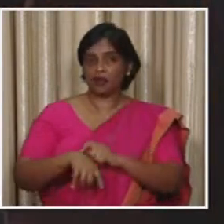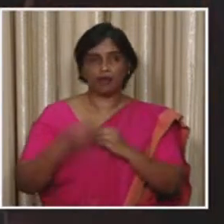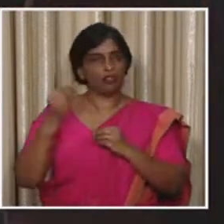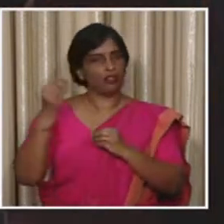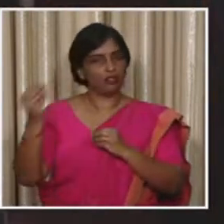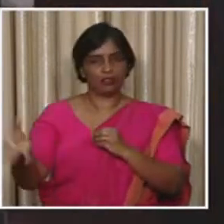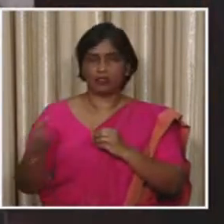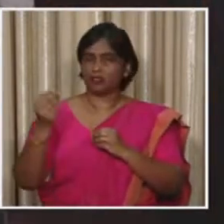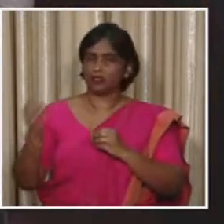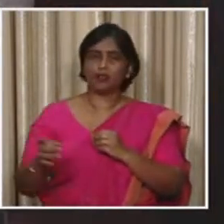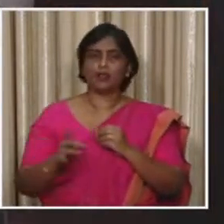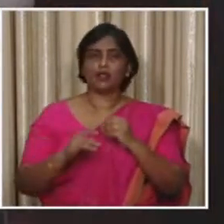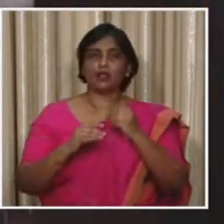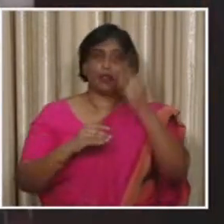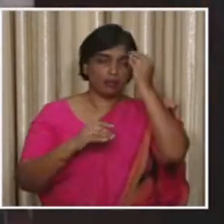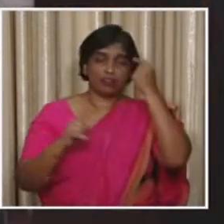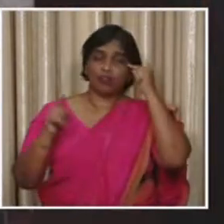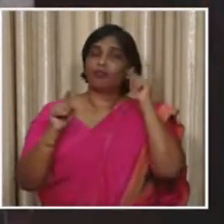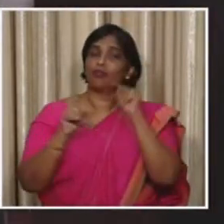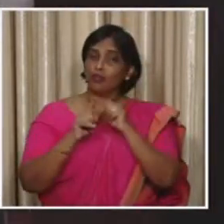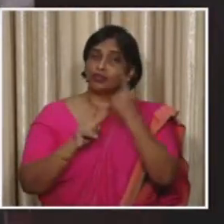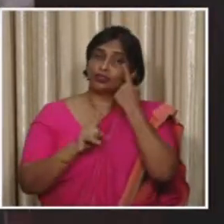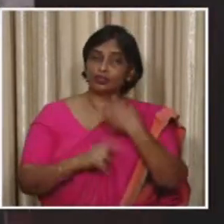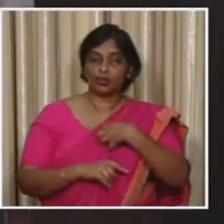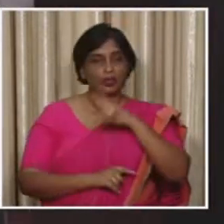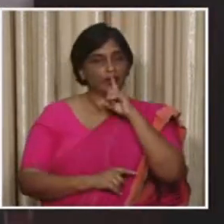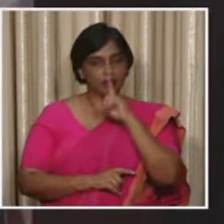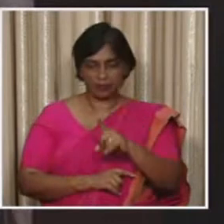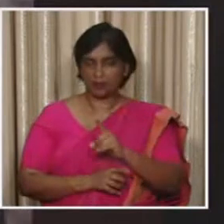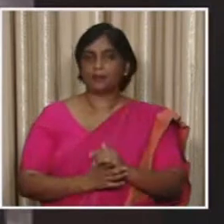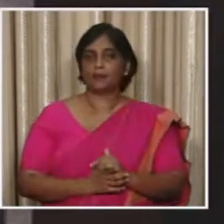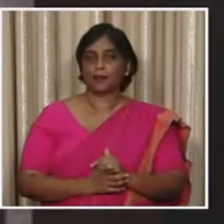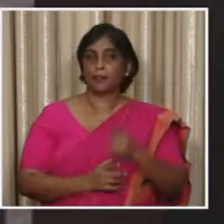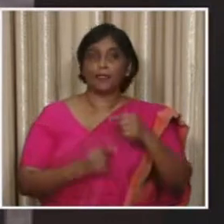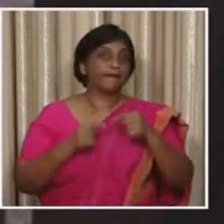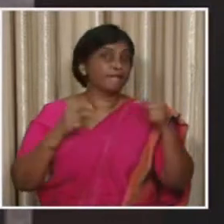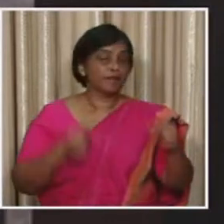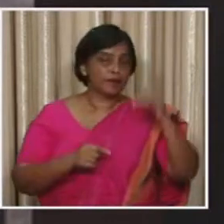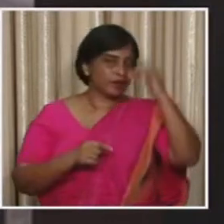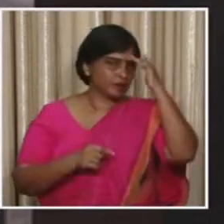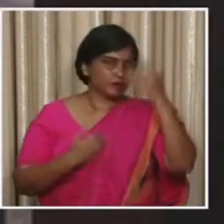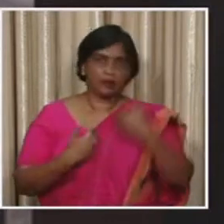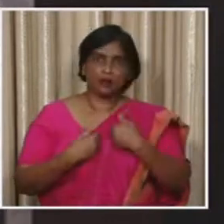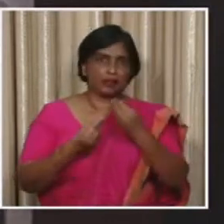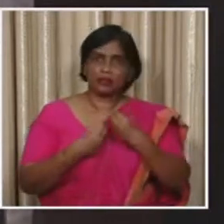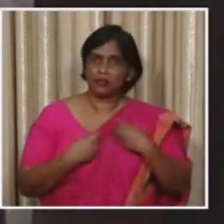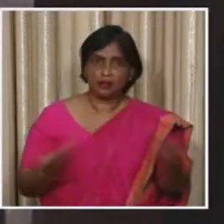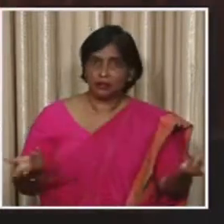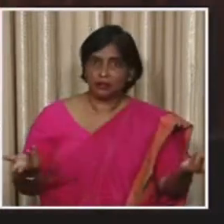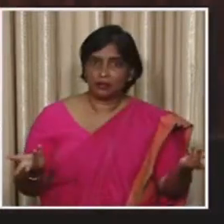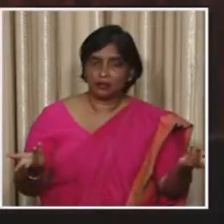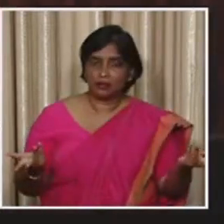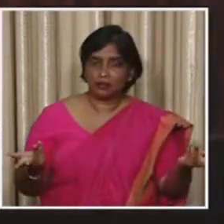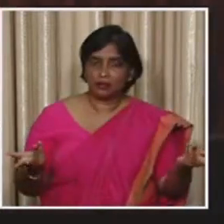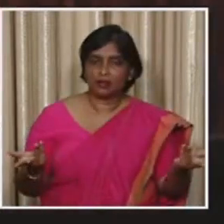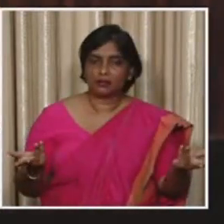ලබා දුන්නා සම්බන්ධන් මැතිතුමා ගැන ශෝකය ප්‍රකාශ කරන්න. හරි. ඒක විපක්ෂ නායකයට ලබා දෙන්නේ නැද්ද?